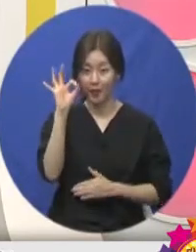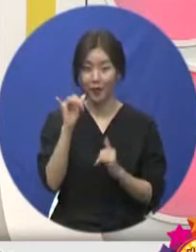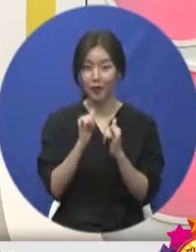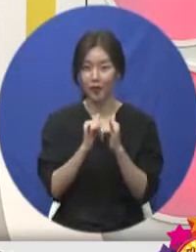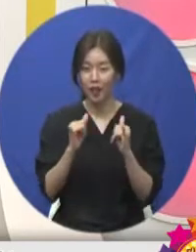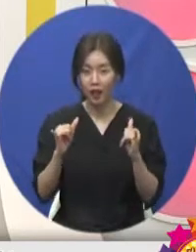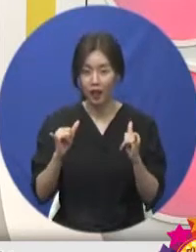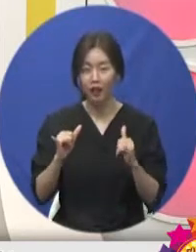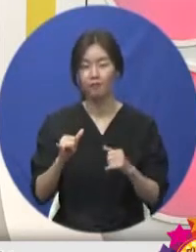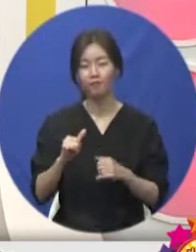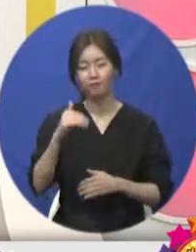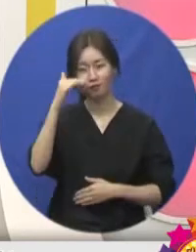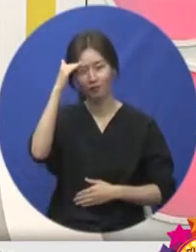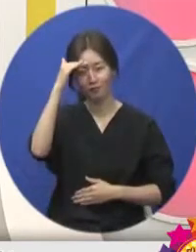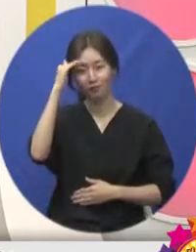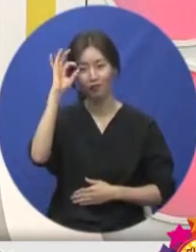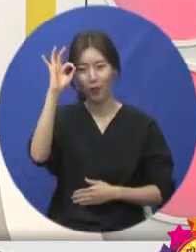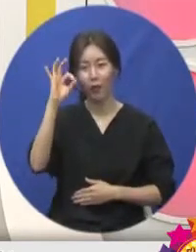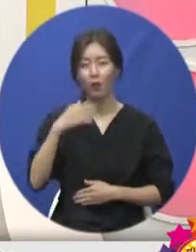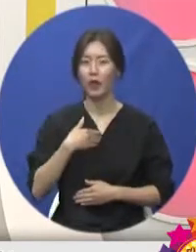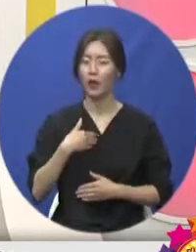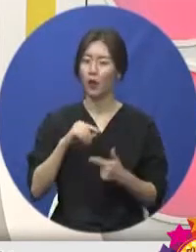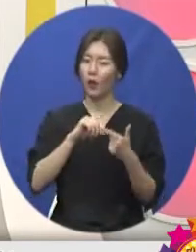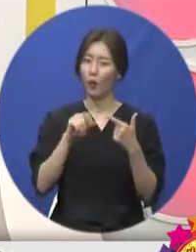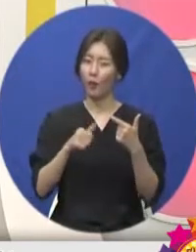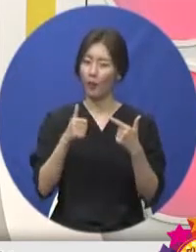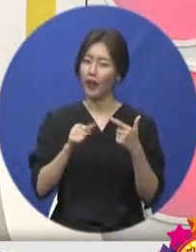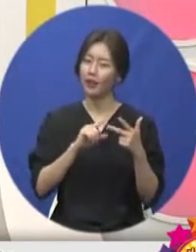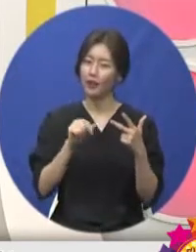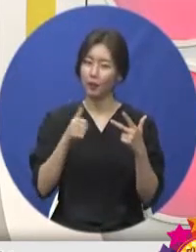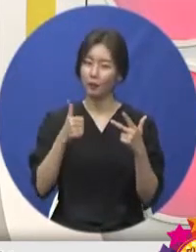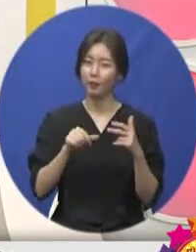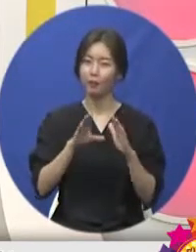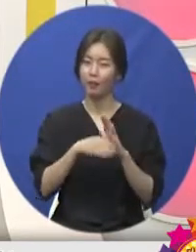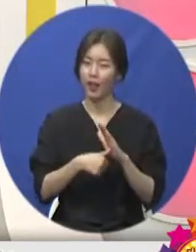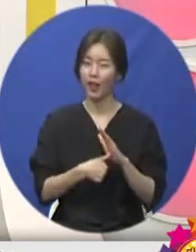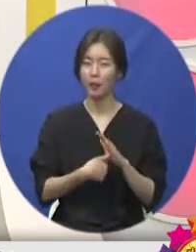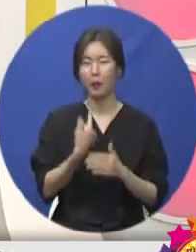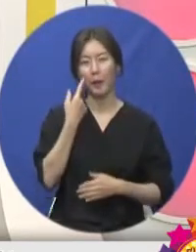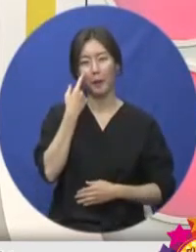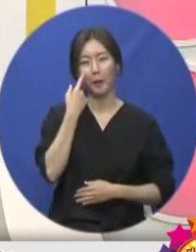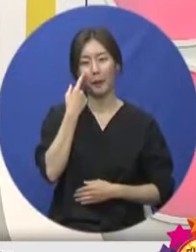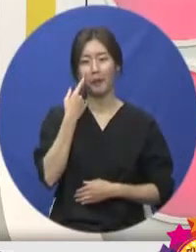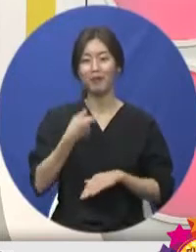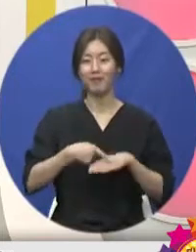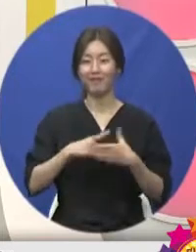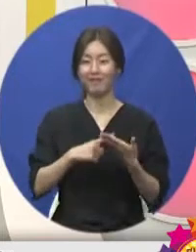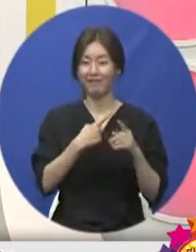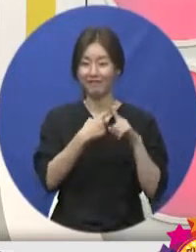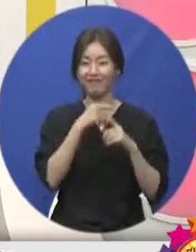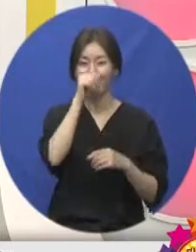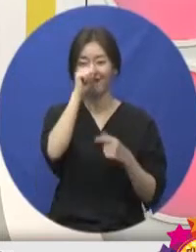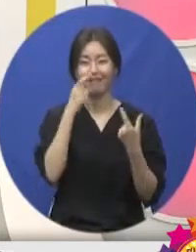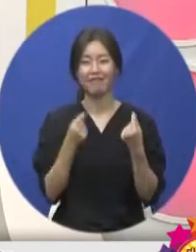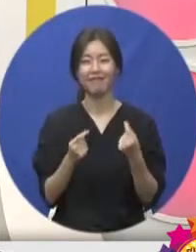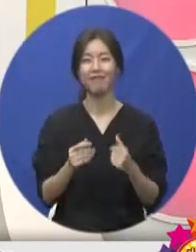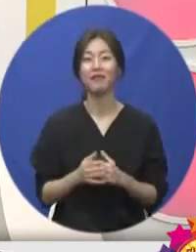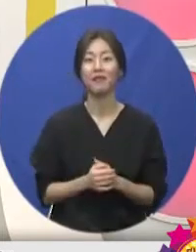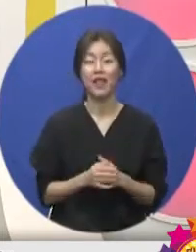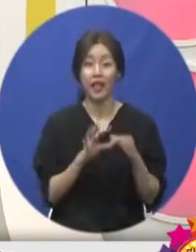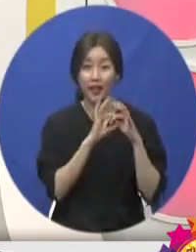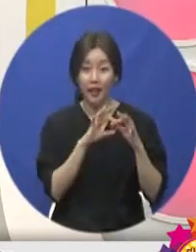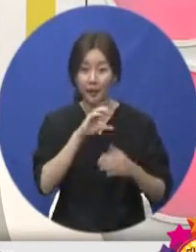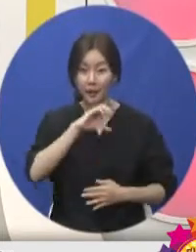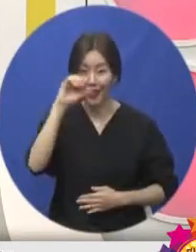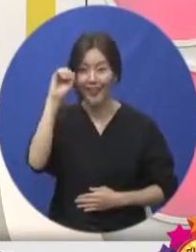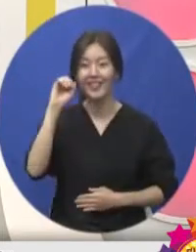열심히 시청을 하셨다가 나도 월말 가면 이렇게 해야지? 라고 또 각오도 다져보면 아주 괜찮을 오늘이 될 것 같은데요. 예, 연결됐습니까?